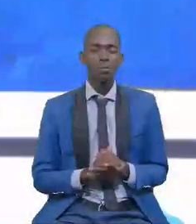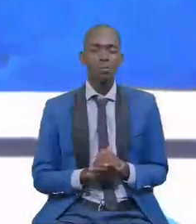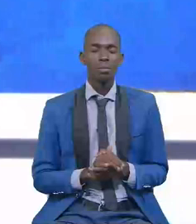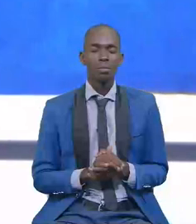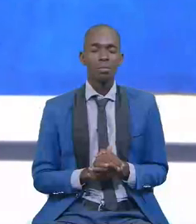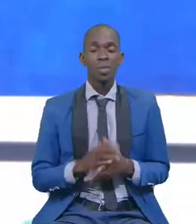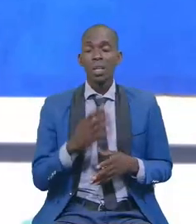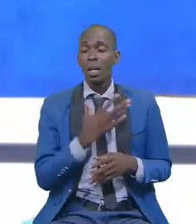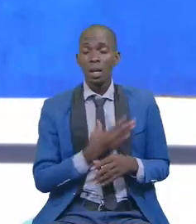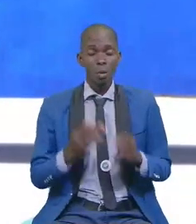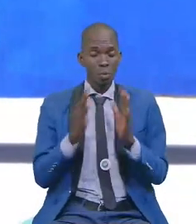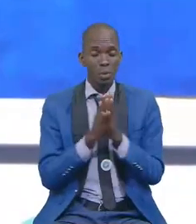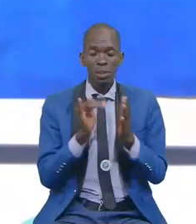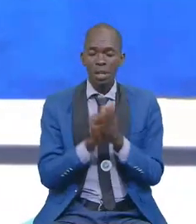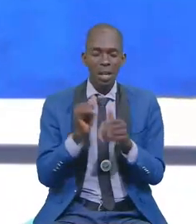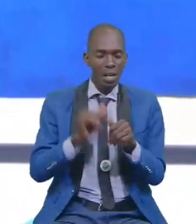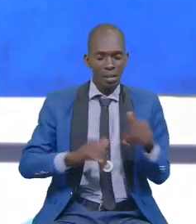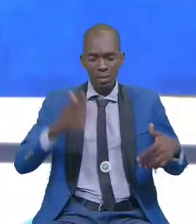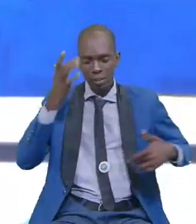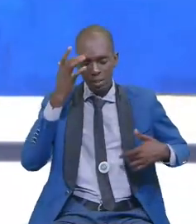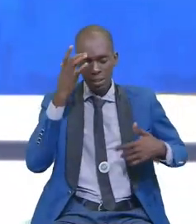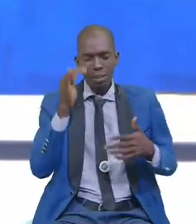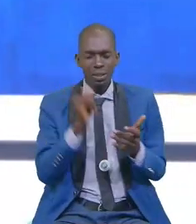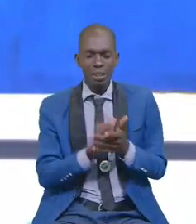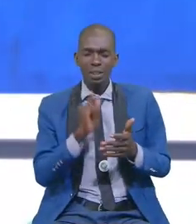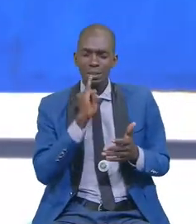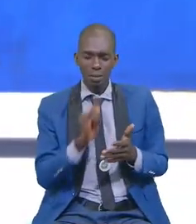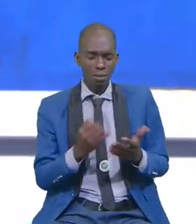Et je prie que toute maladie représentée ici,